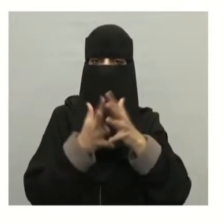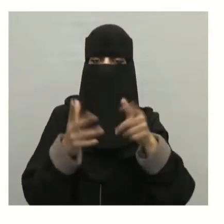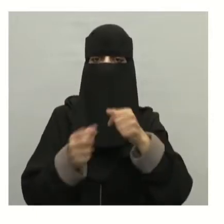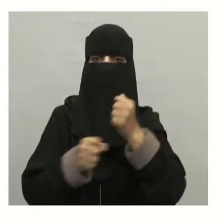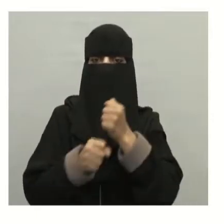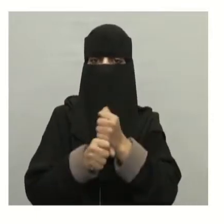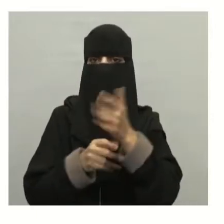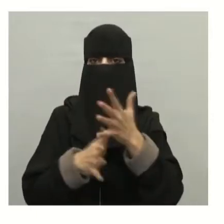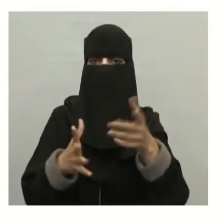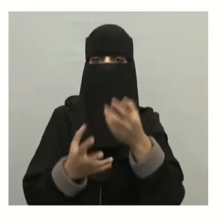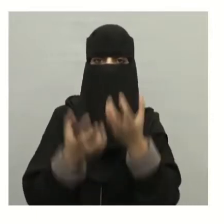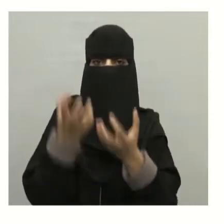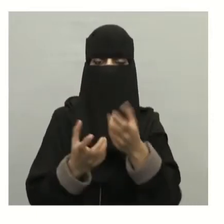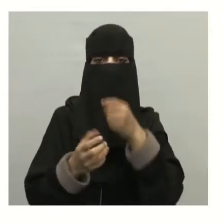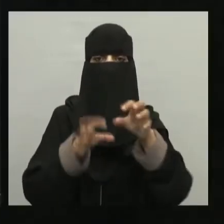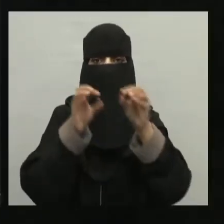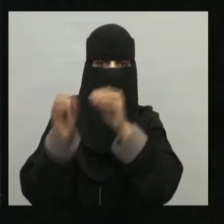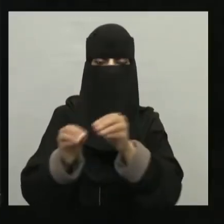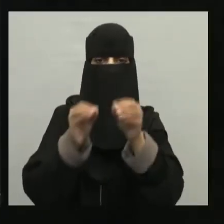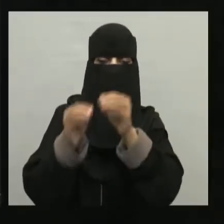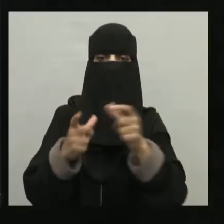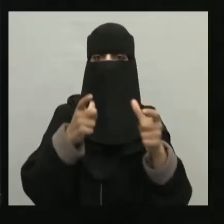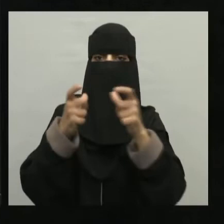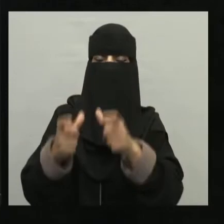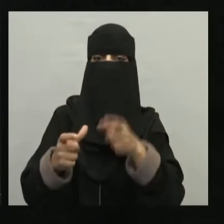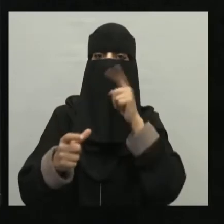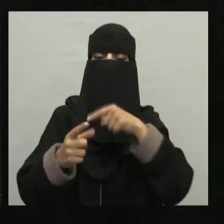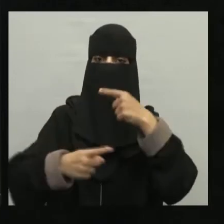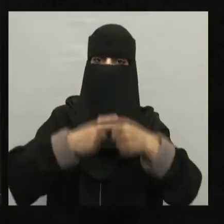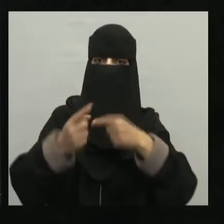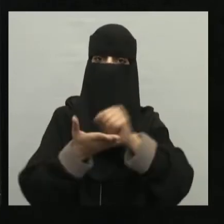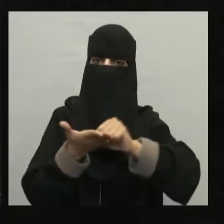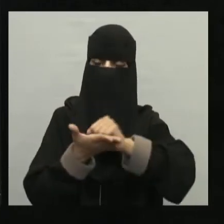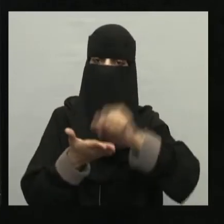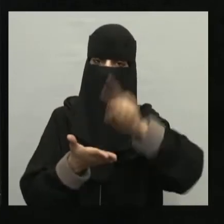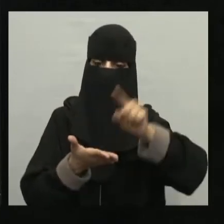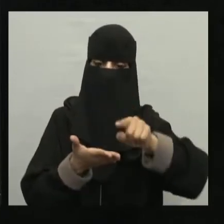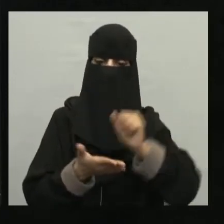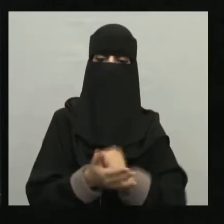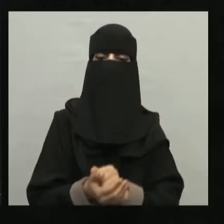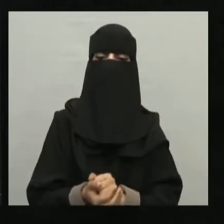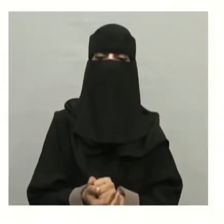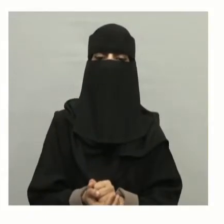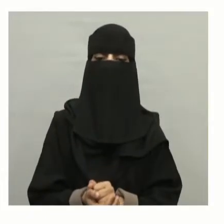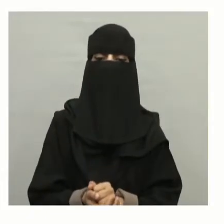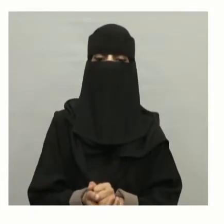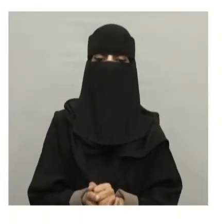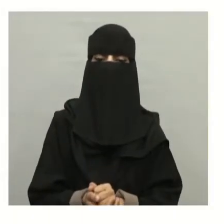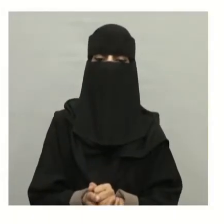لكثرة استخدامها في الطهي ووضع الأدوات والأواني، نحتاج إلى التنظيف اليومي أحسنتم،